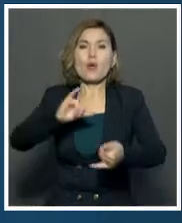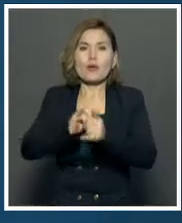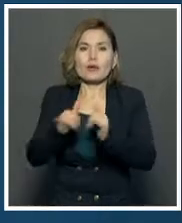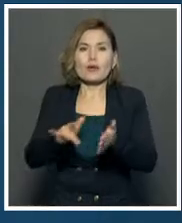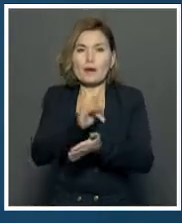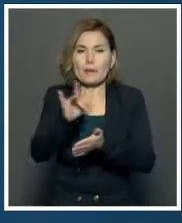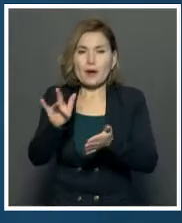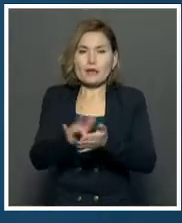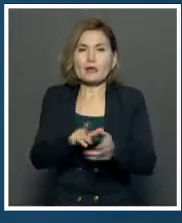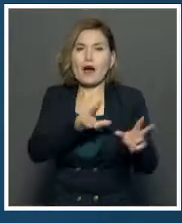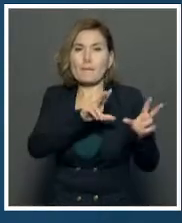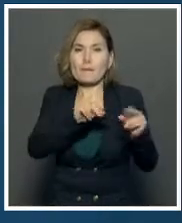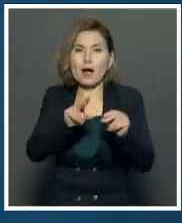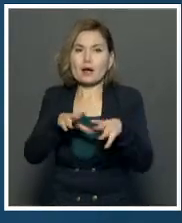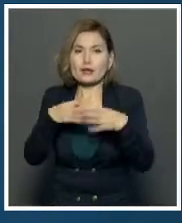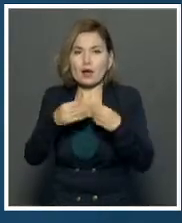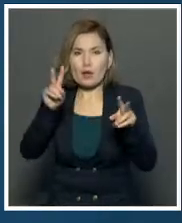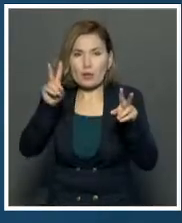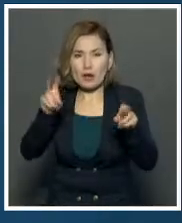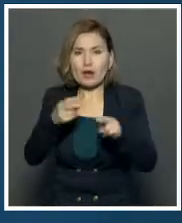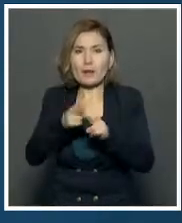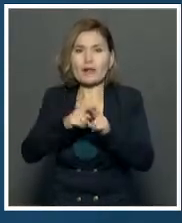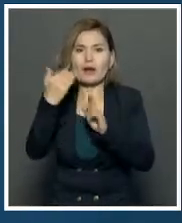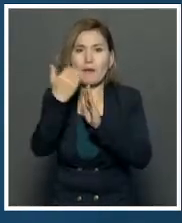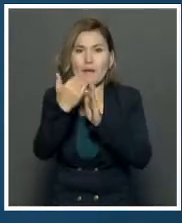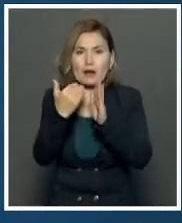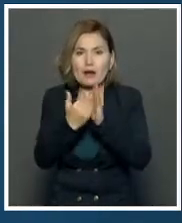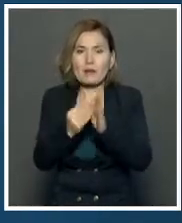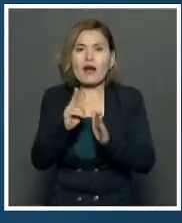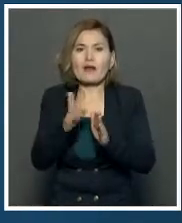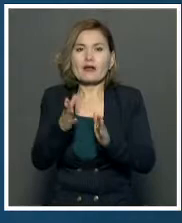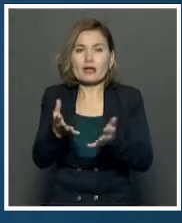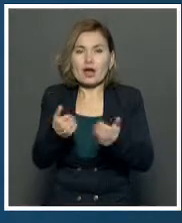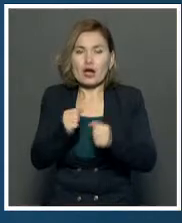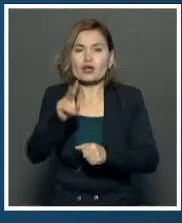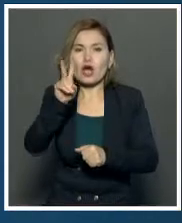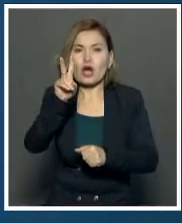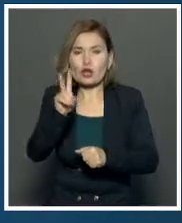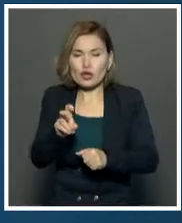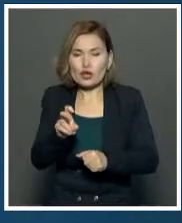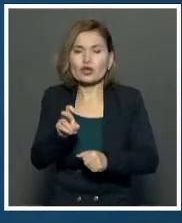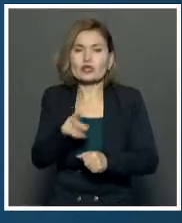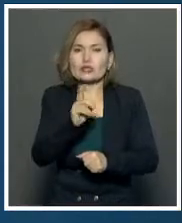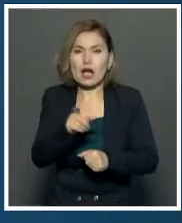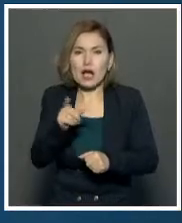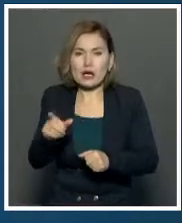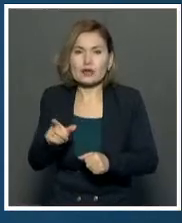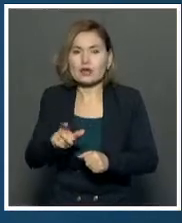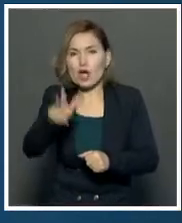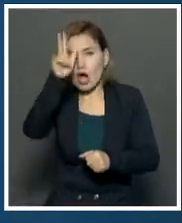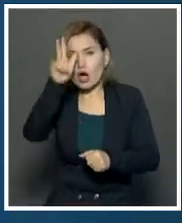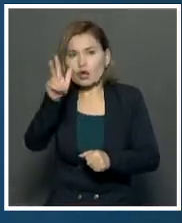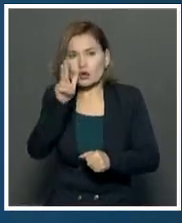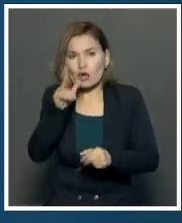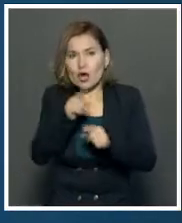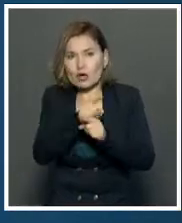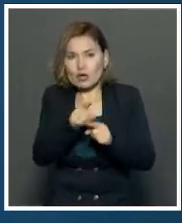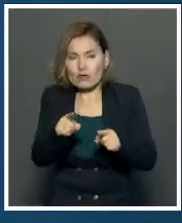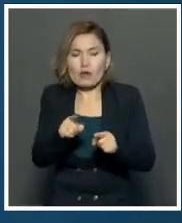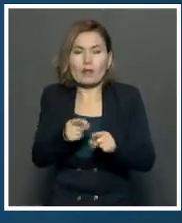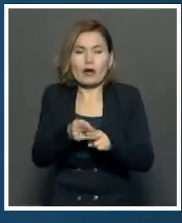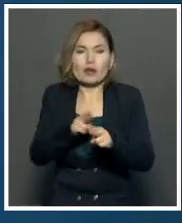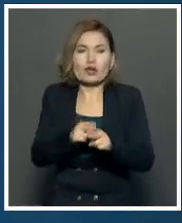Ал Өскеменде бақытты отбасы нұрлы жер бағдарламасымен пәтер алған 200-ден астам тұрғын 3 айдан бері баспаналарына кіре алмай